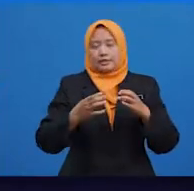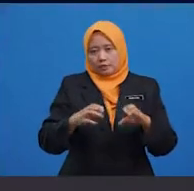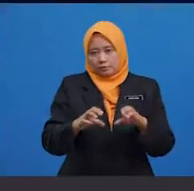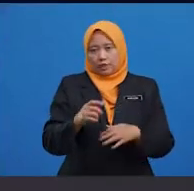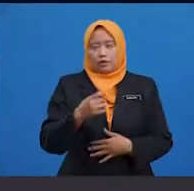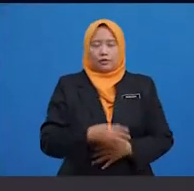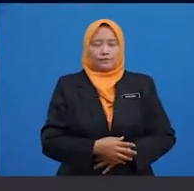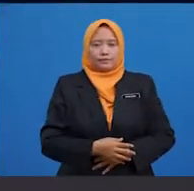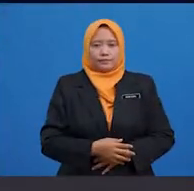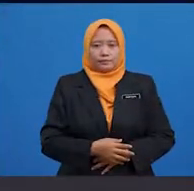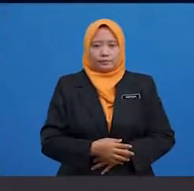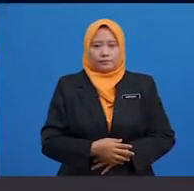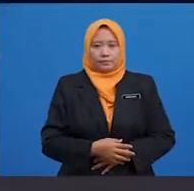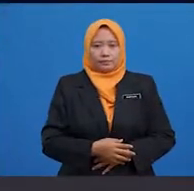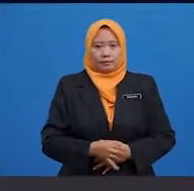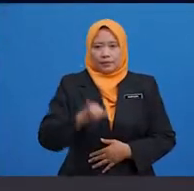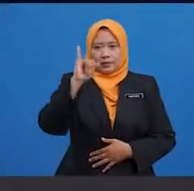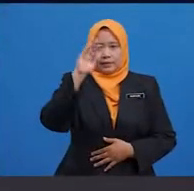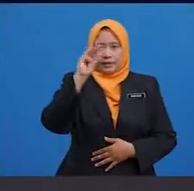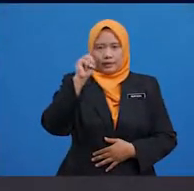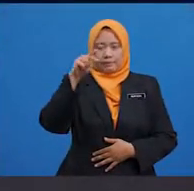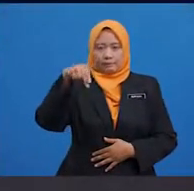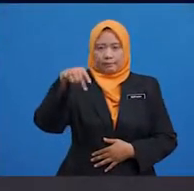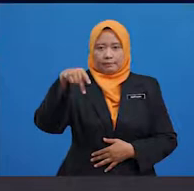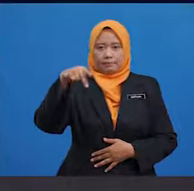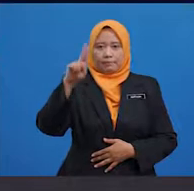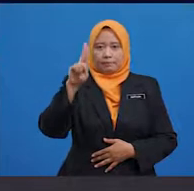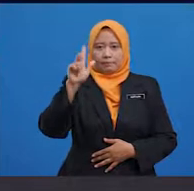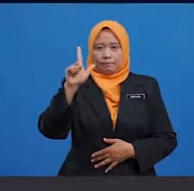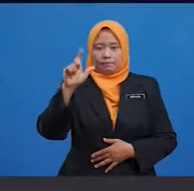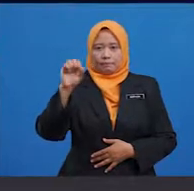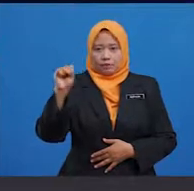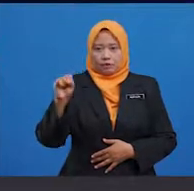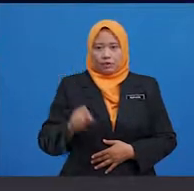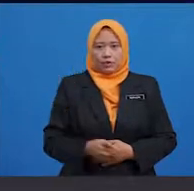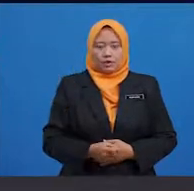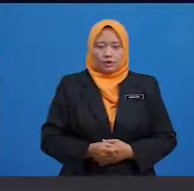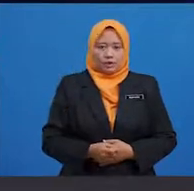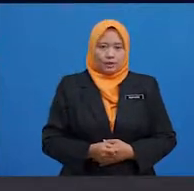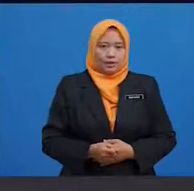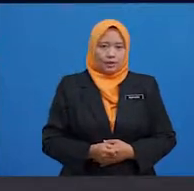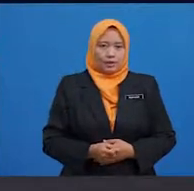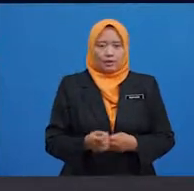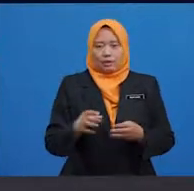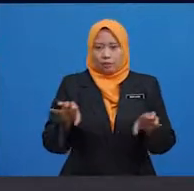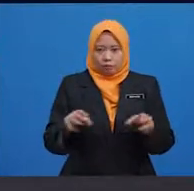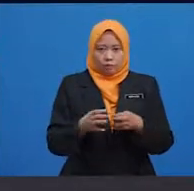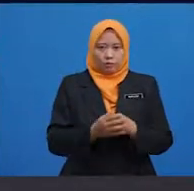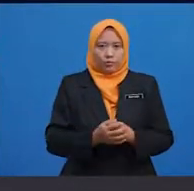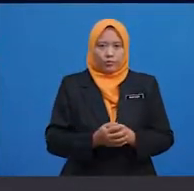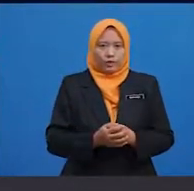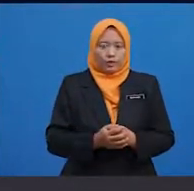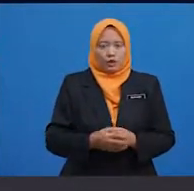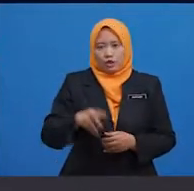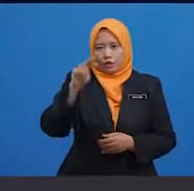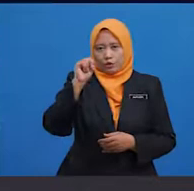jantung. Impuls saraf yang terhasil juga merangsang pengecutan atrium yang seterusnya merebak ke